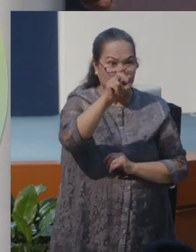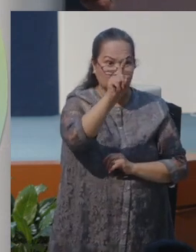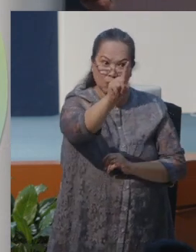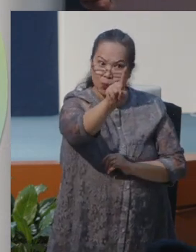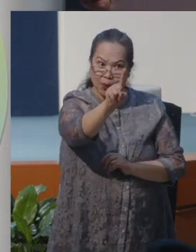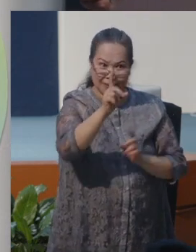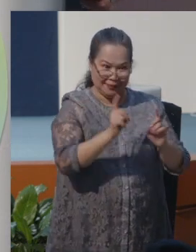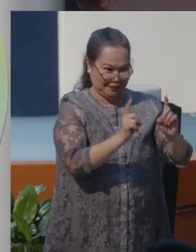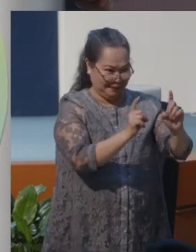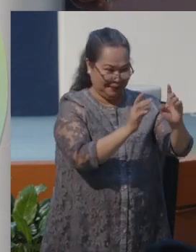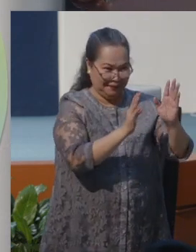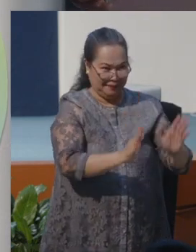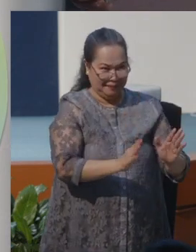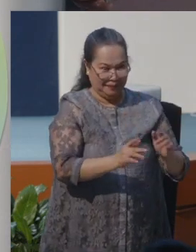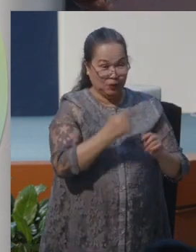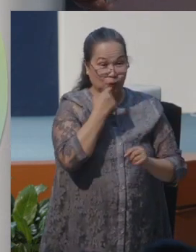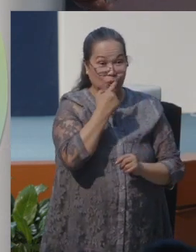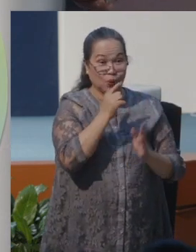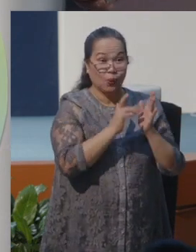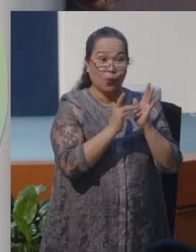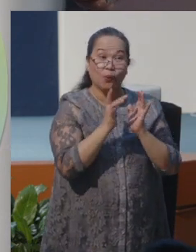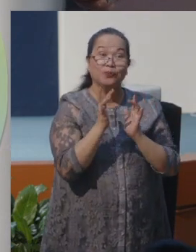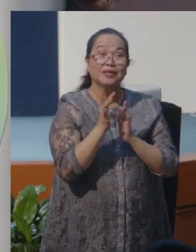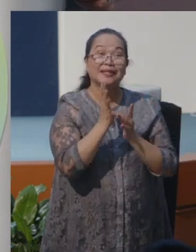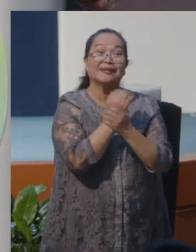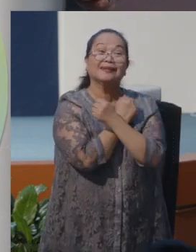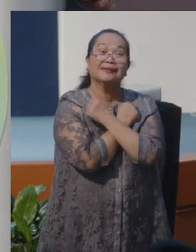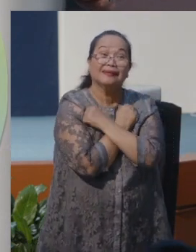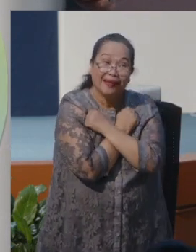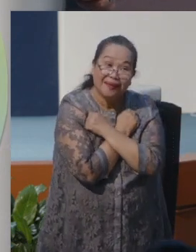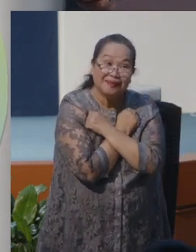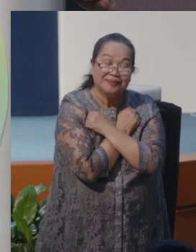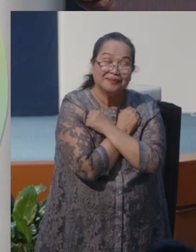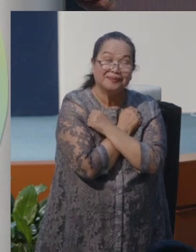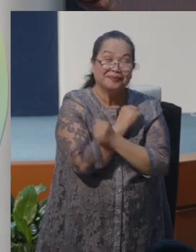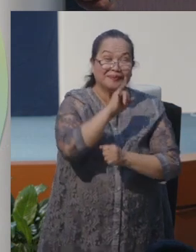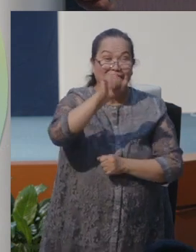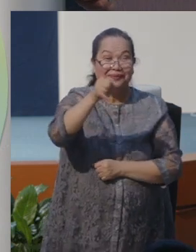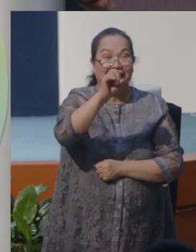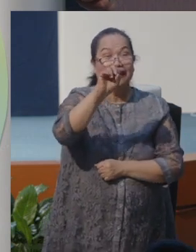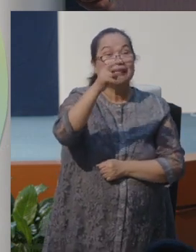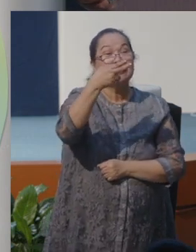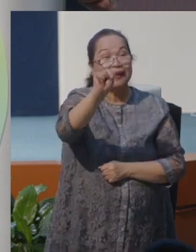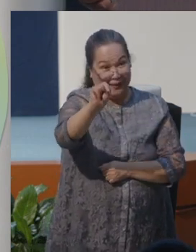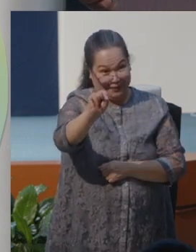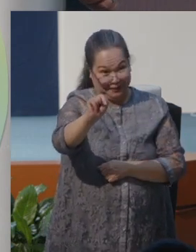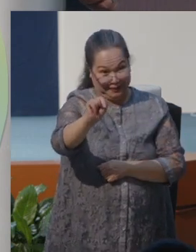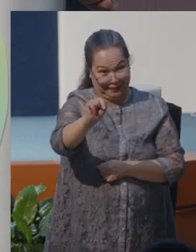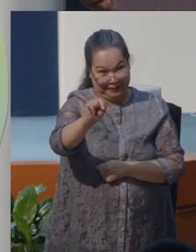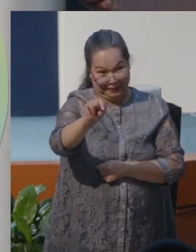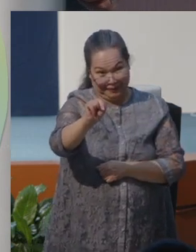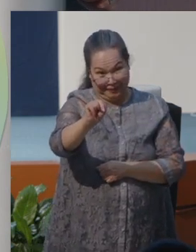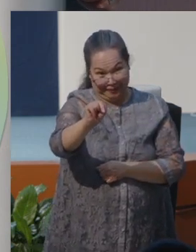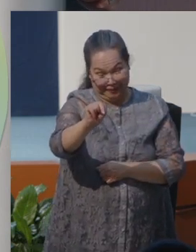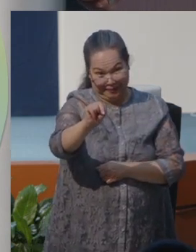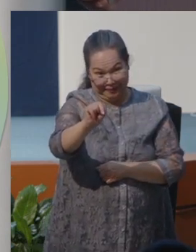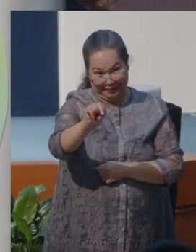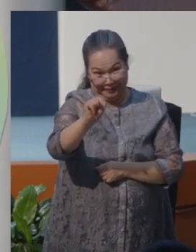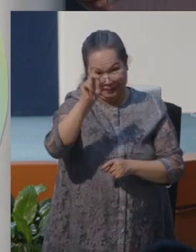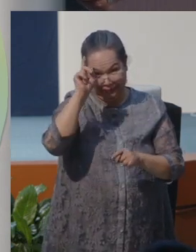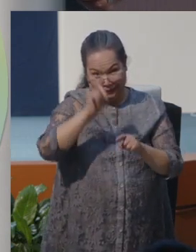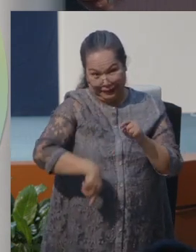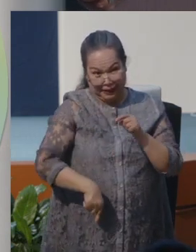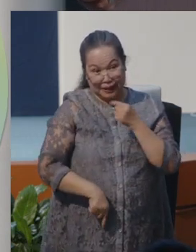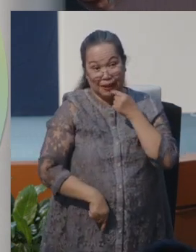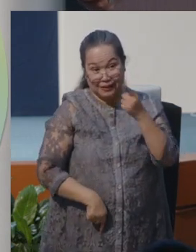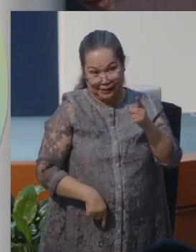his disciples whom Jesus loved was reclining at table. Hindi niya mabanggit yung kanyang sariling